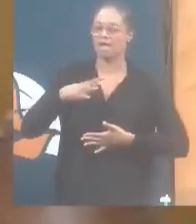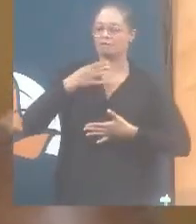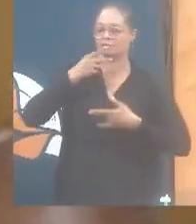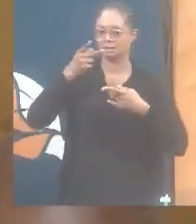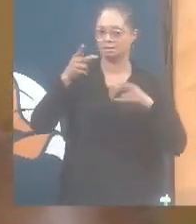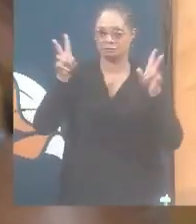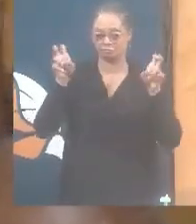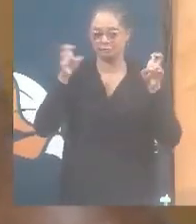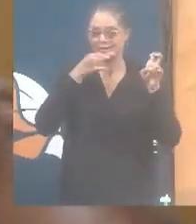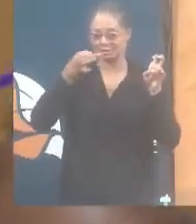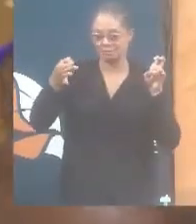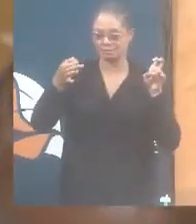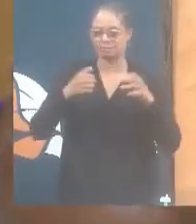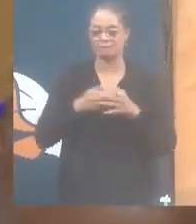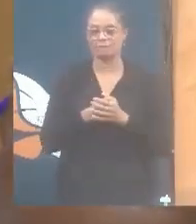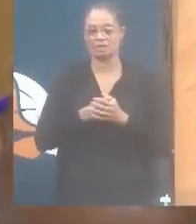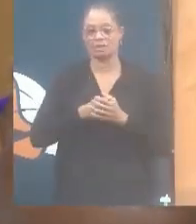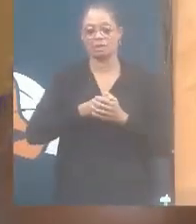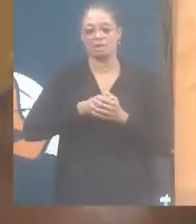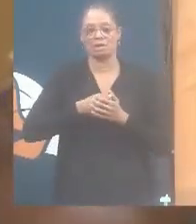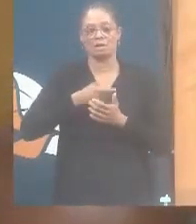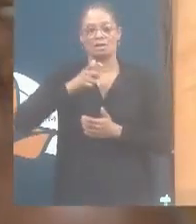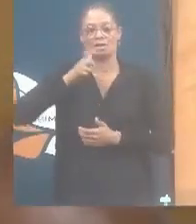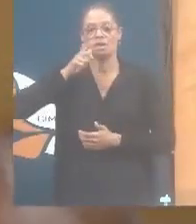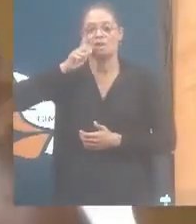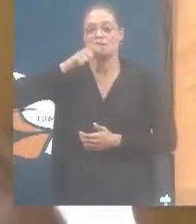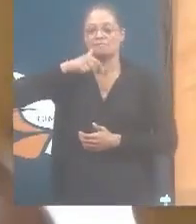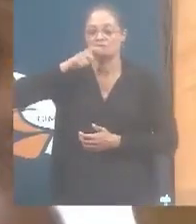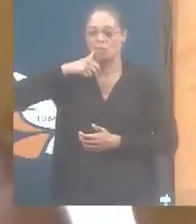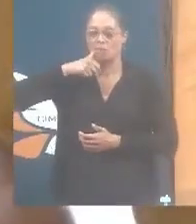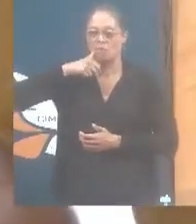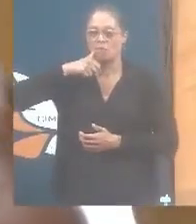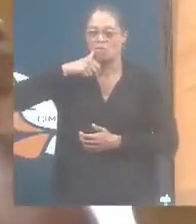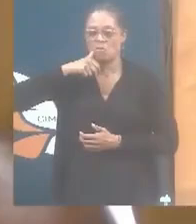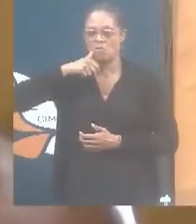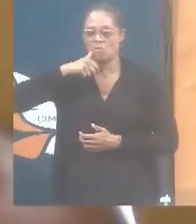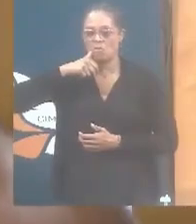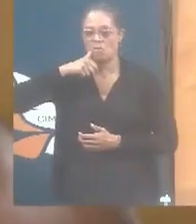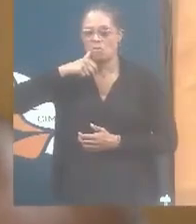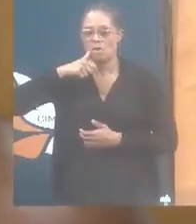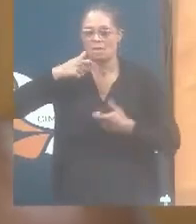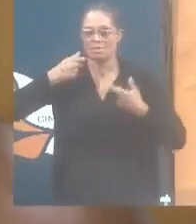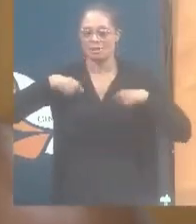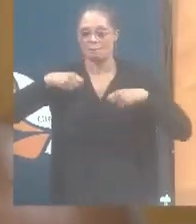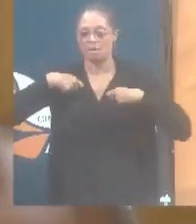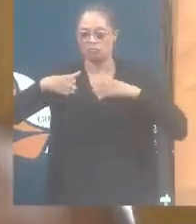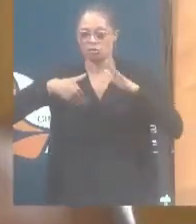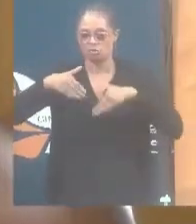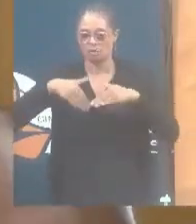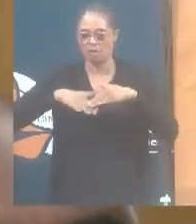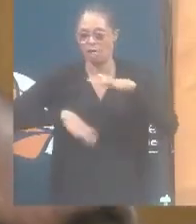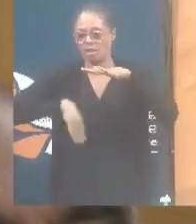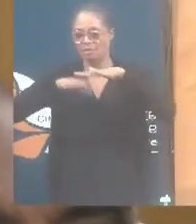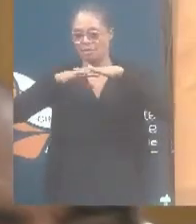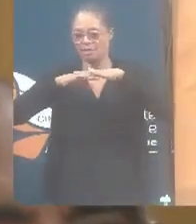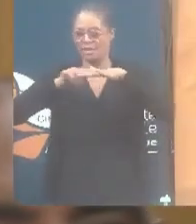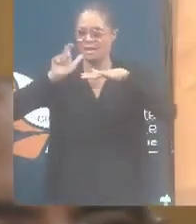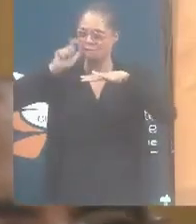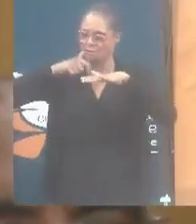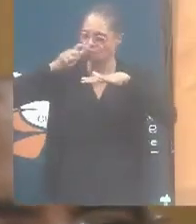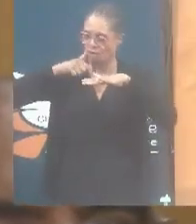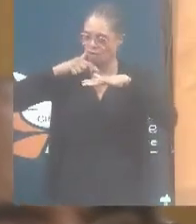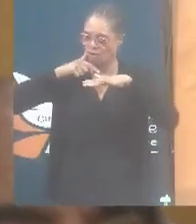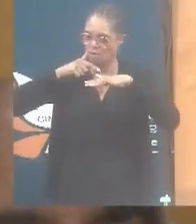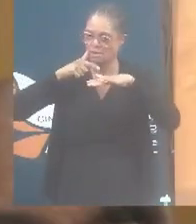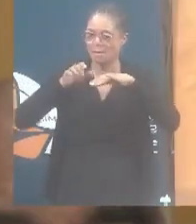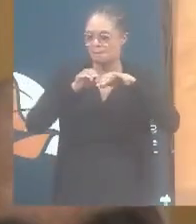cite, que les efforts de limitation de la progression des dépenses de fonctionnement doivent permettre de dégager une